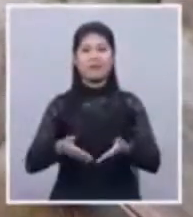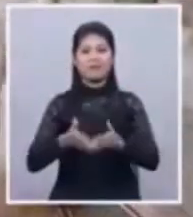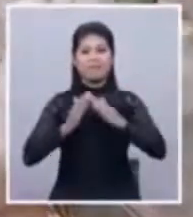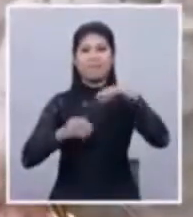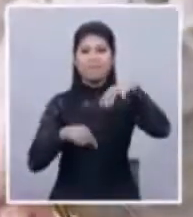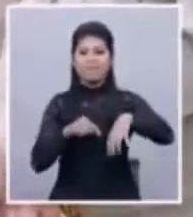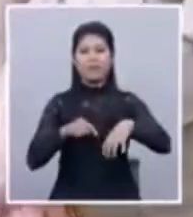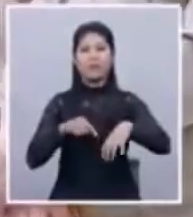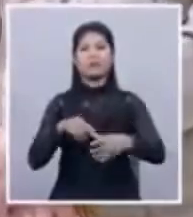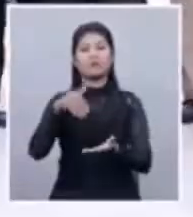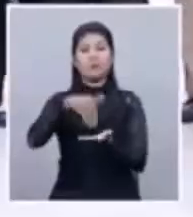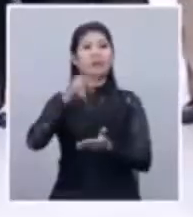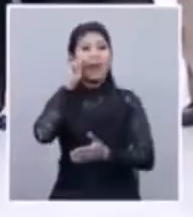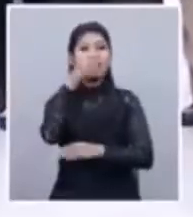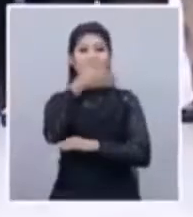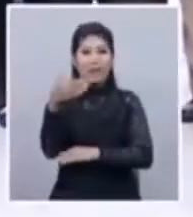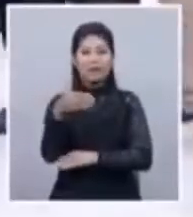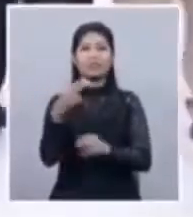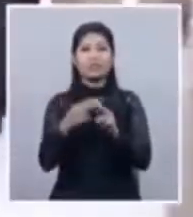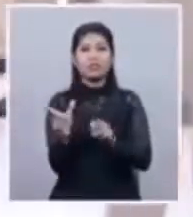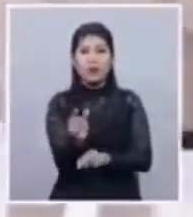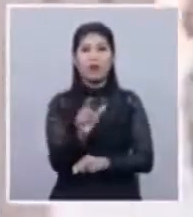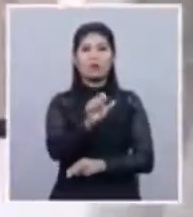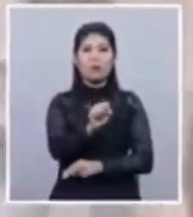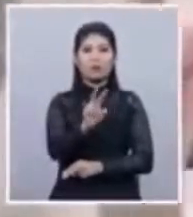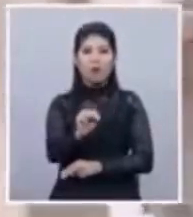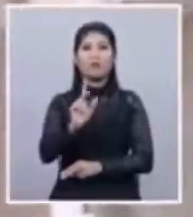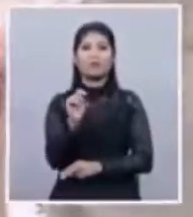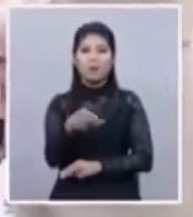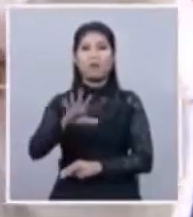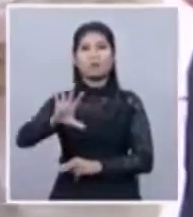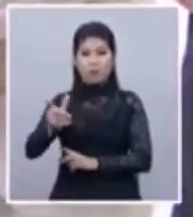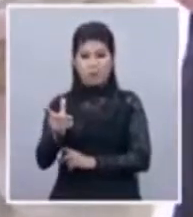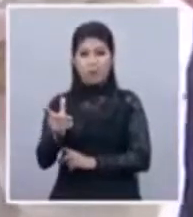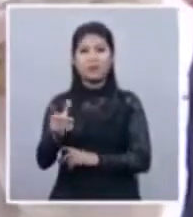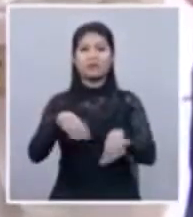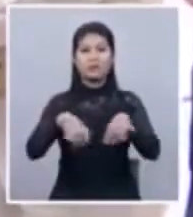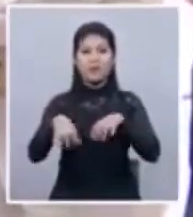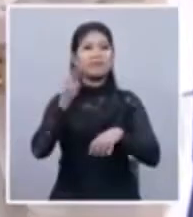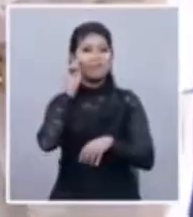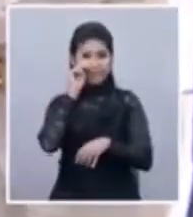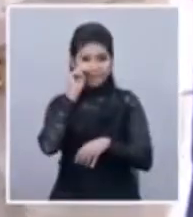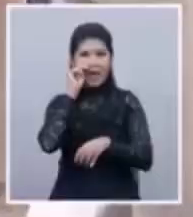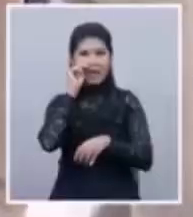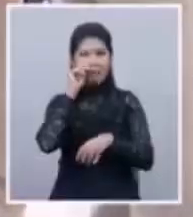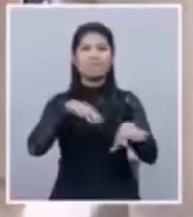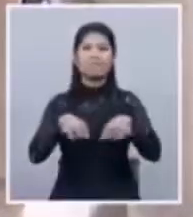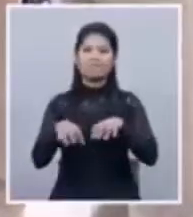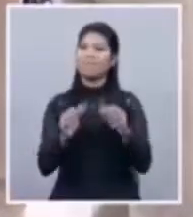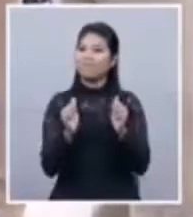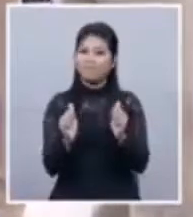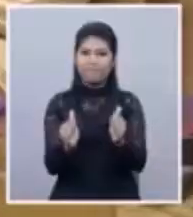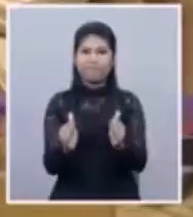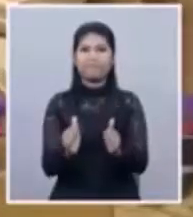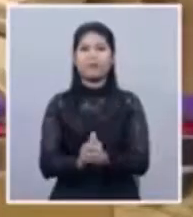านทรัพยากรน้ำแห่งชาติหรือสทนช.ขึ้นมาเป็นหน่วยงานกลางเพื่อให้การบริหารจัดการน้ำเป็นไปอย่างมีเอกภาพโด